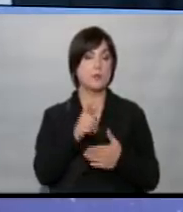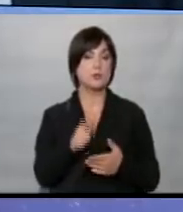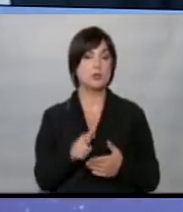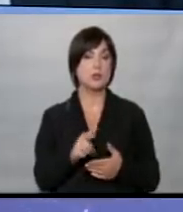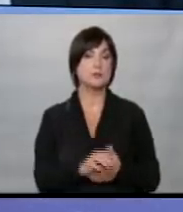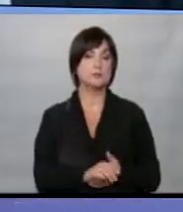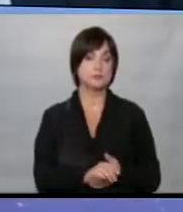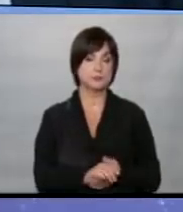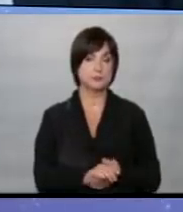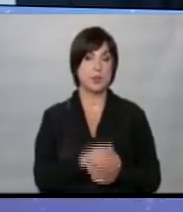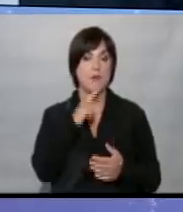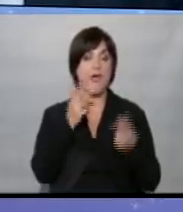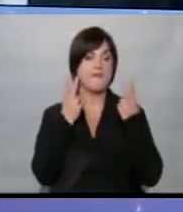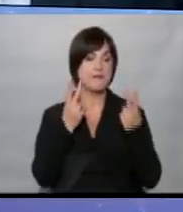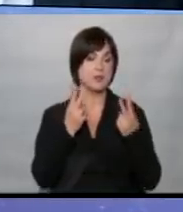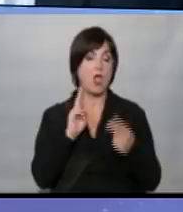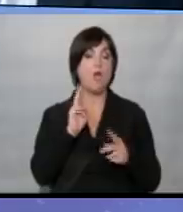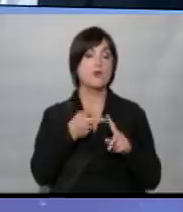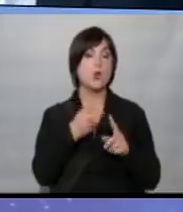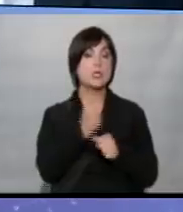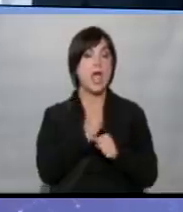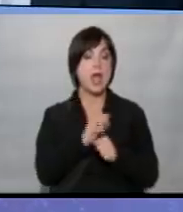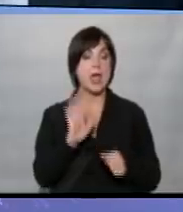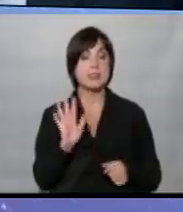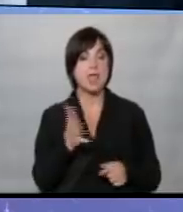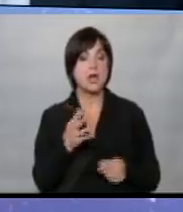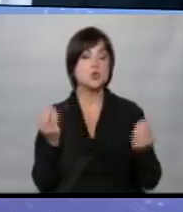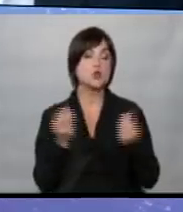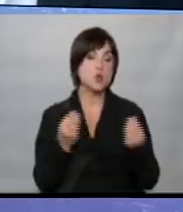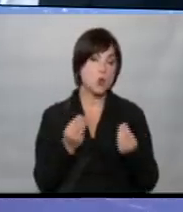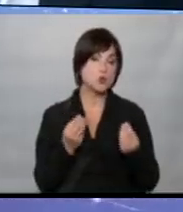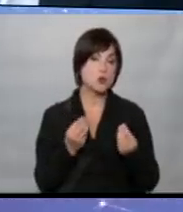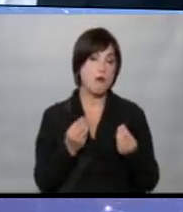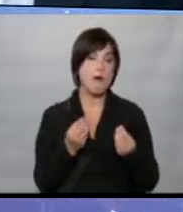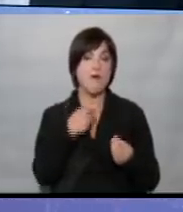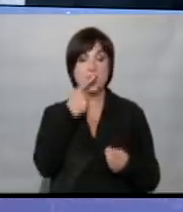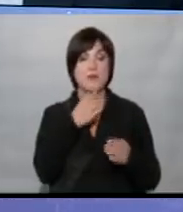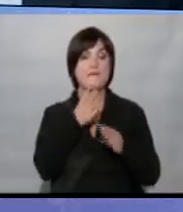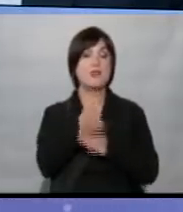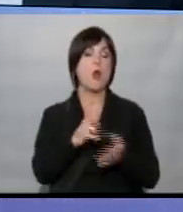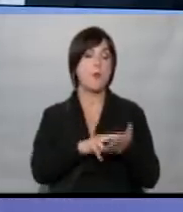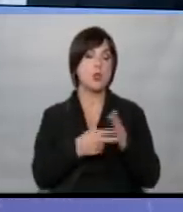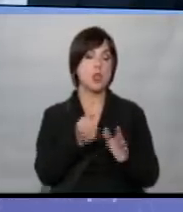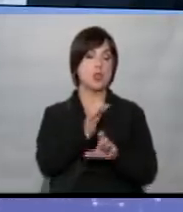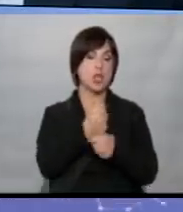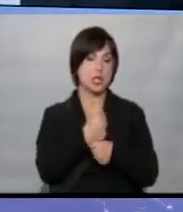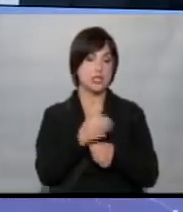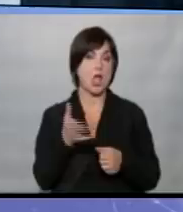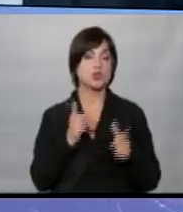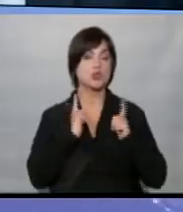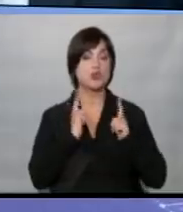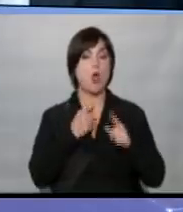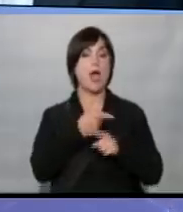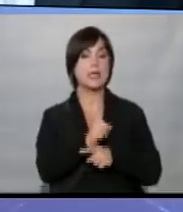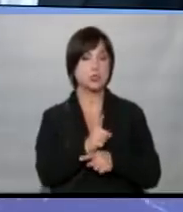референдумот толку битен. Втората работа, дали зошто велиме дека влегуваме во политичка криза иако се очекуваа